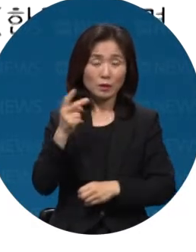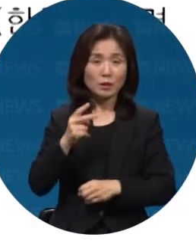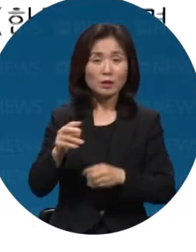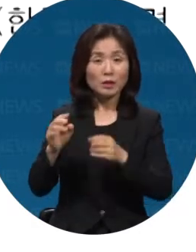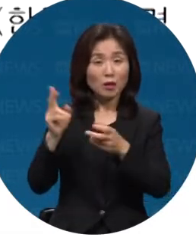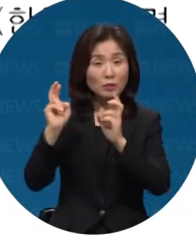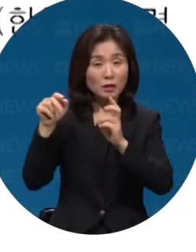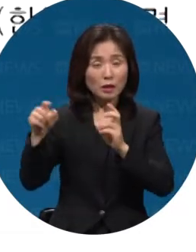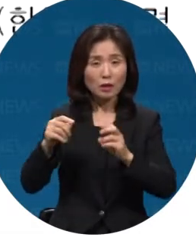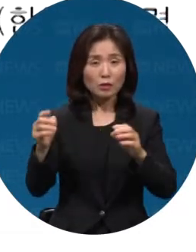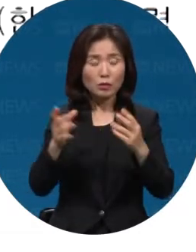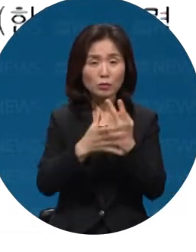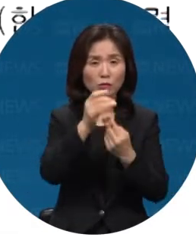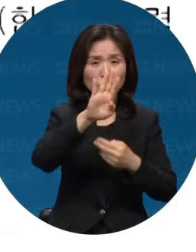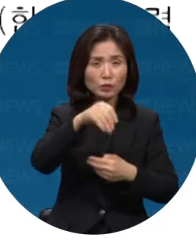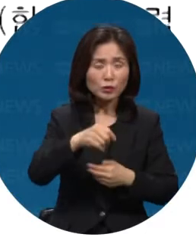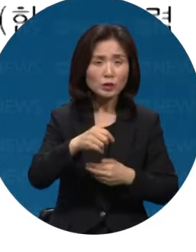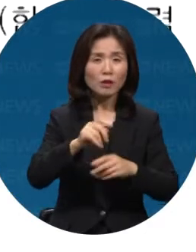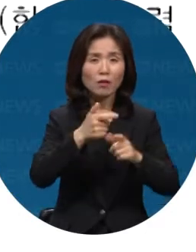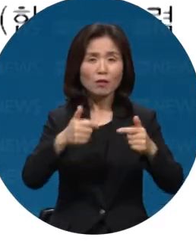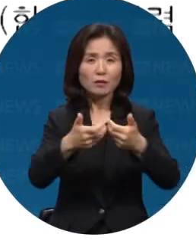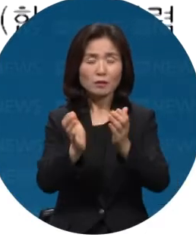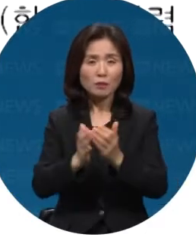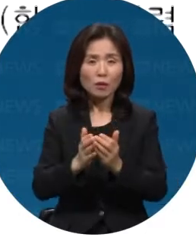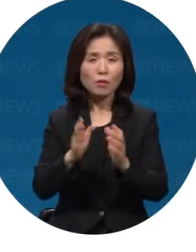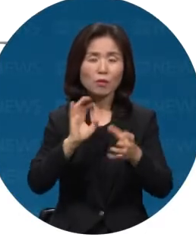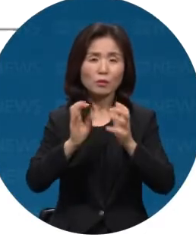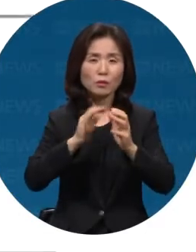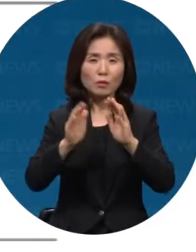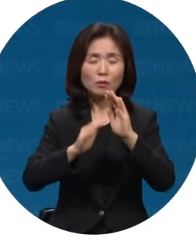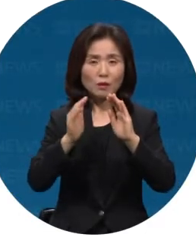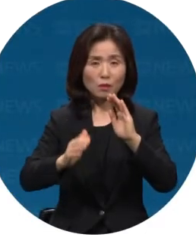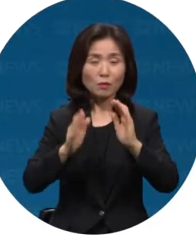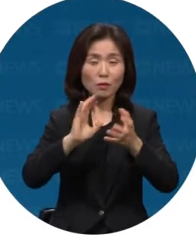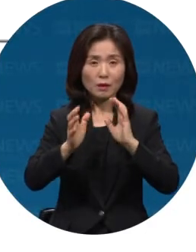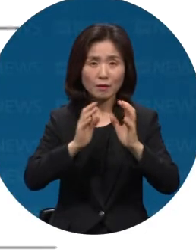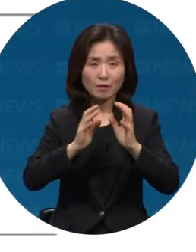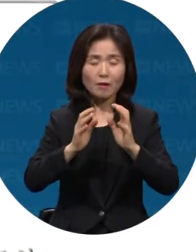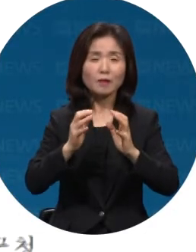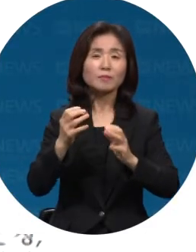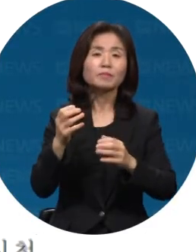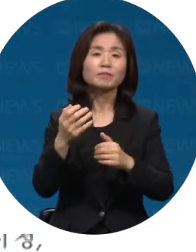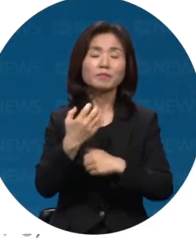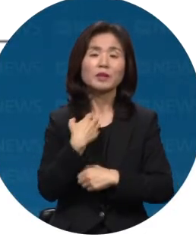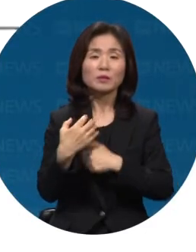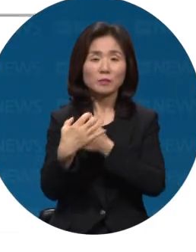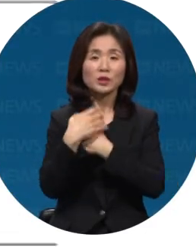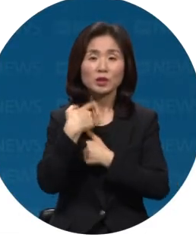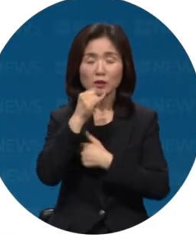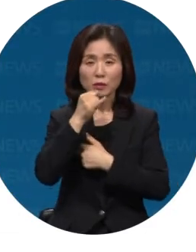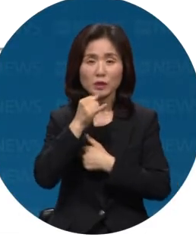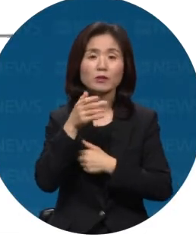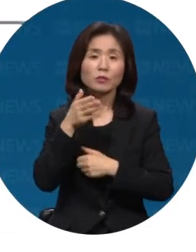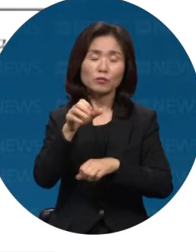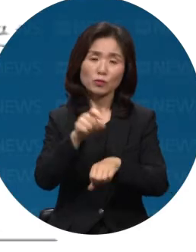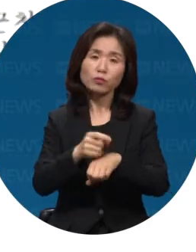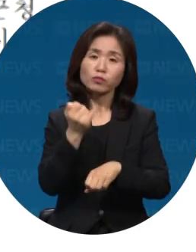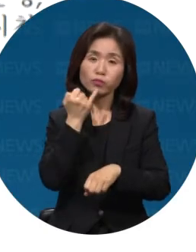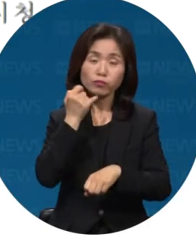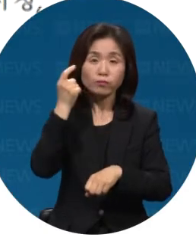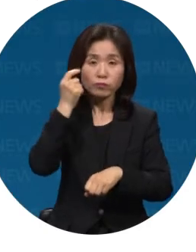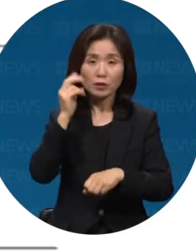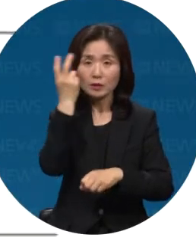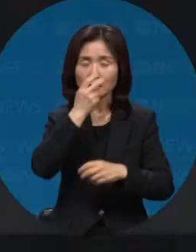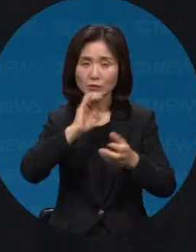여러 기관에서 0 문화 관련 용역을 맡아 전문성을 갖추고 있다고 판단했고 심의를 거쳐 연구 기관으로 선정했다 고